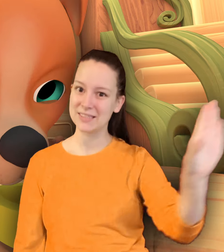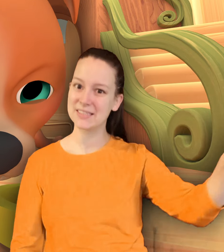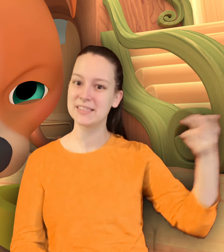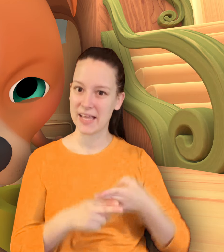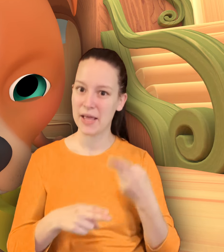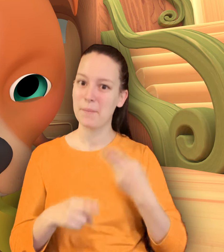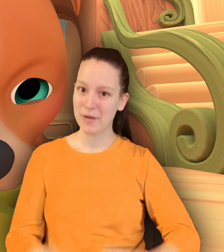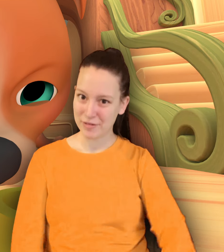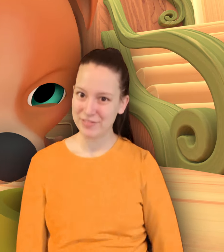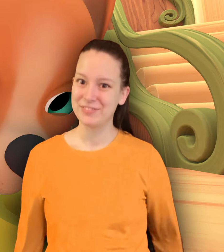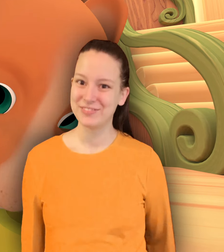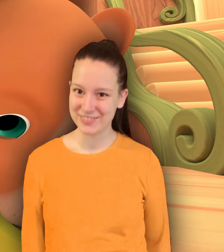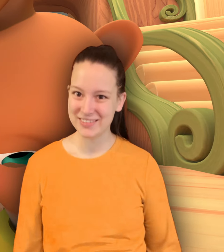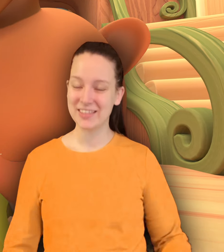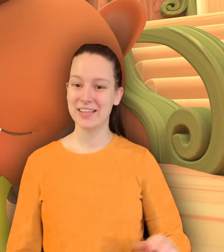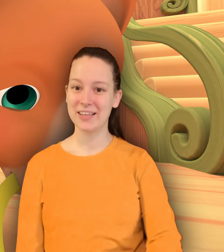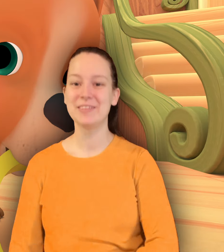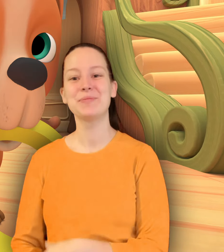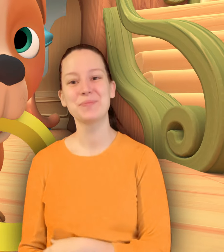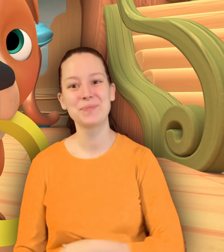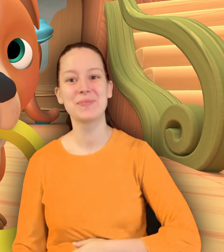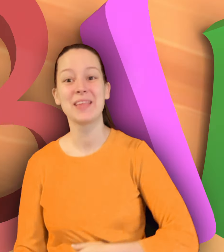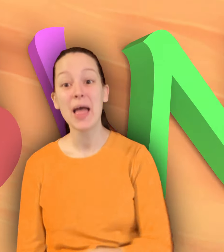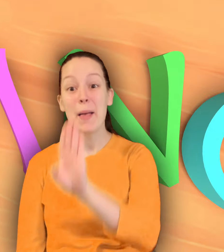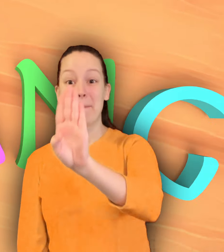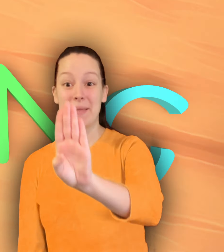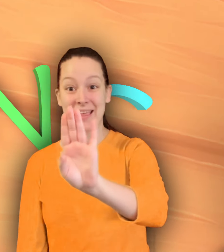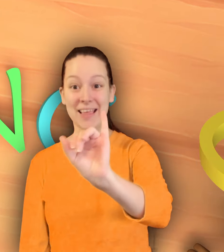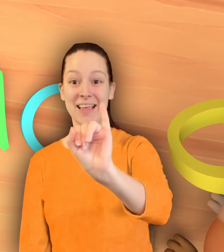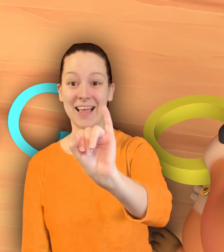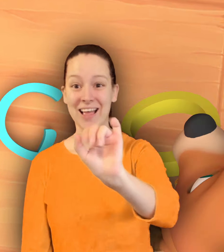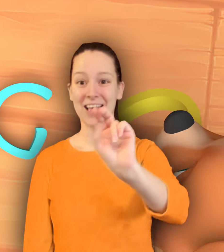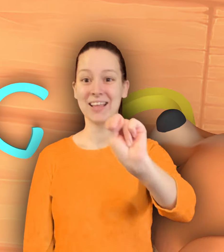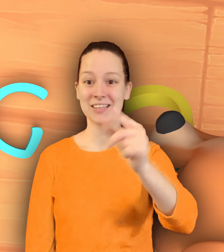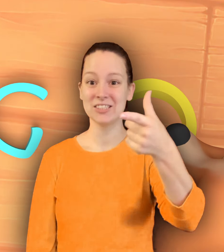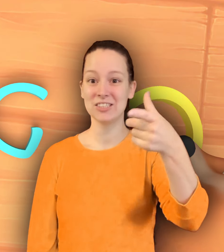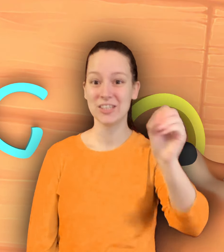名前はビンゴB